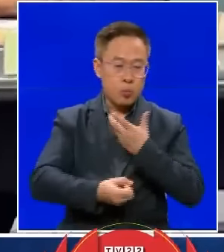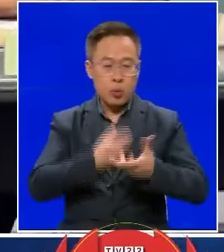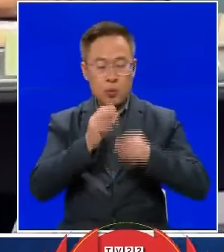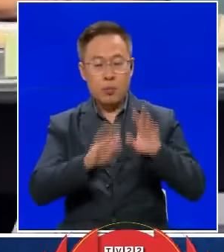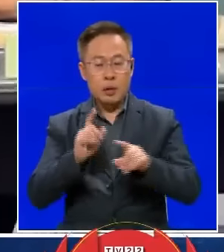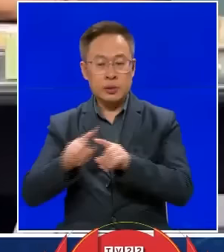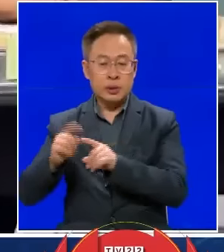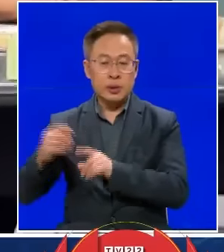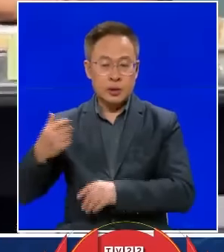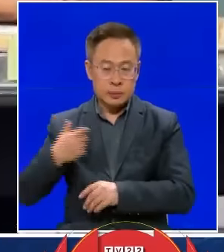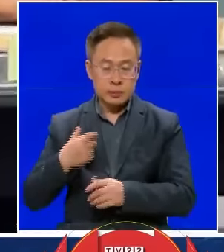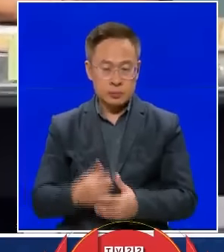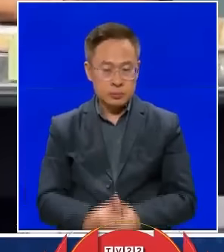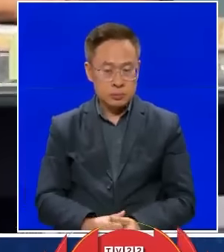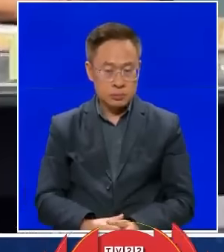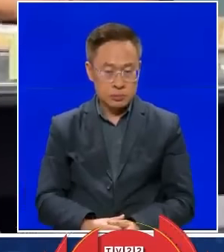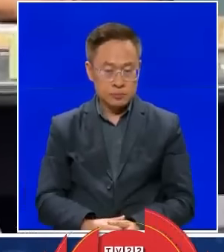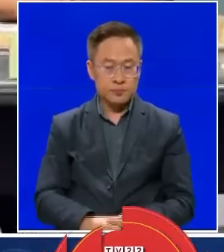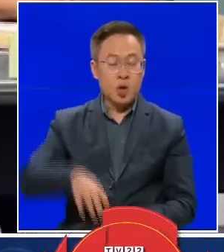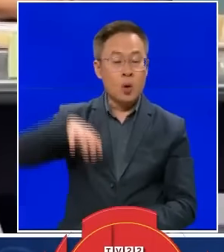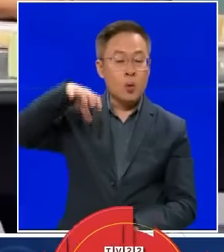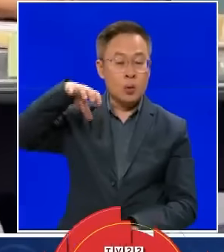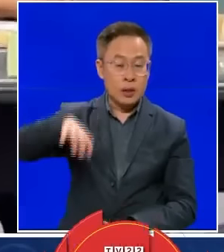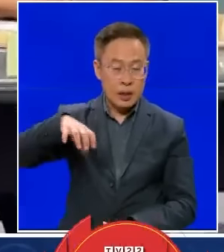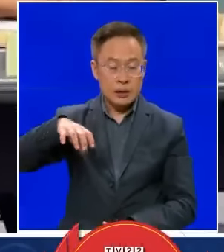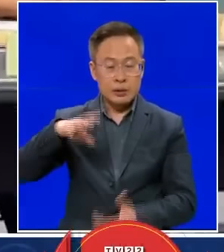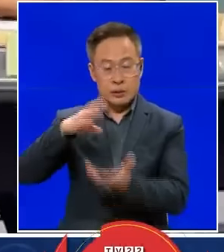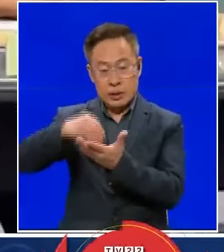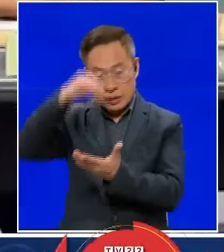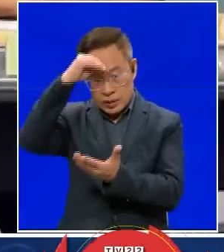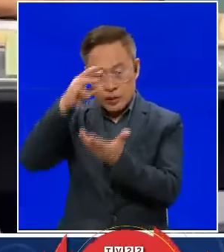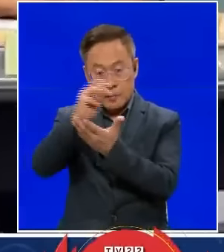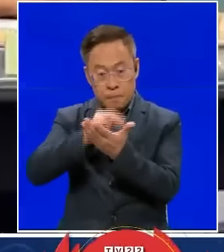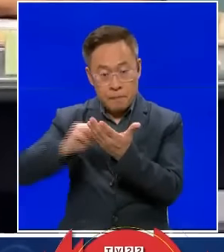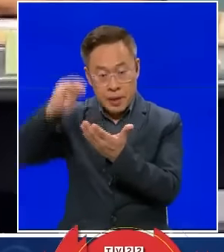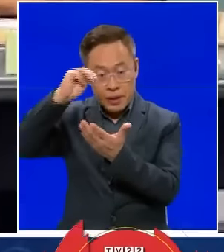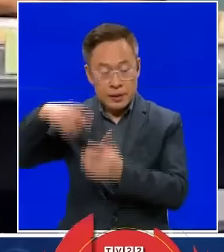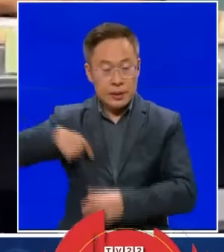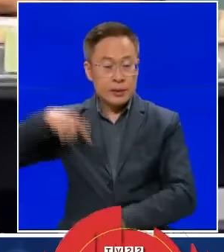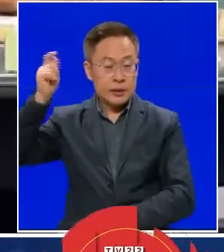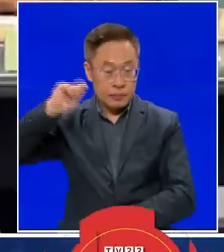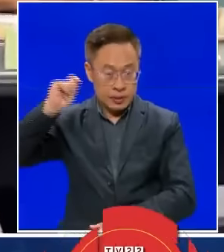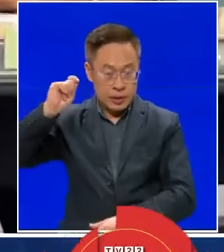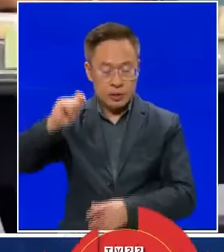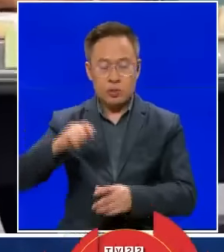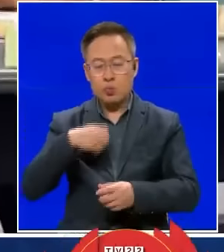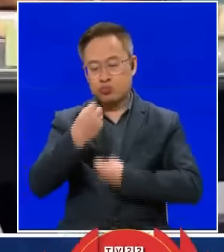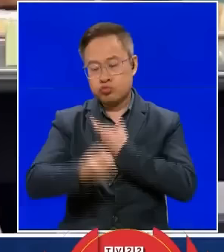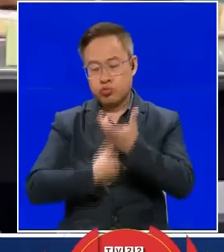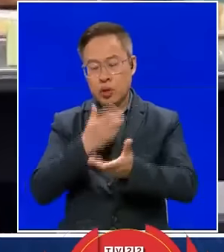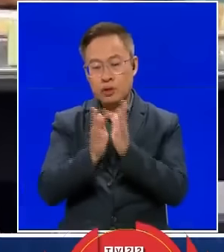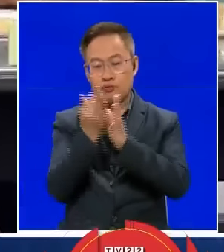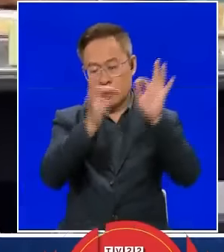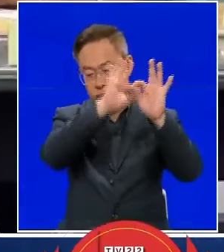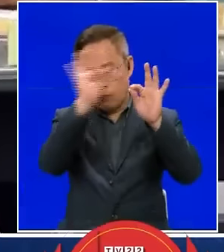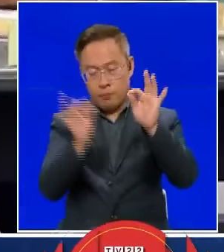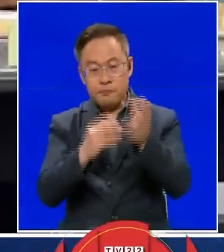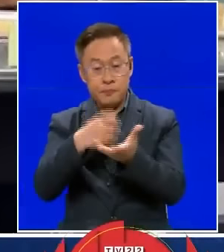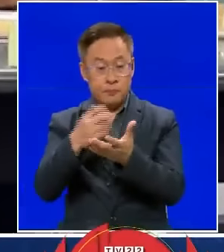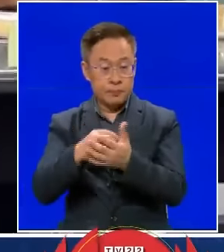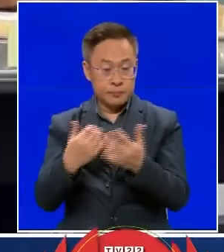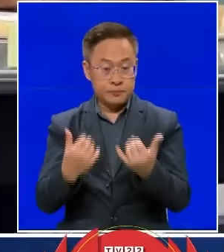ชีวิตของน้องเนี่ยนะคะทางองค์การนักศึกษามหาวิทยาลัยธรรมศาสตร์เองก็ออกแถลงการค่ะก็มีการโพสต์ Facebookผ่านFacebookเนี่ยนะคะบอกว่า